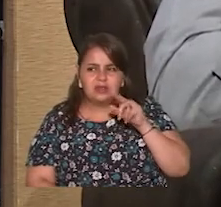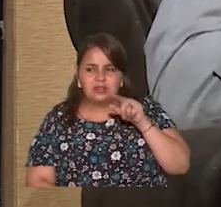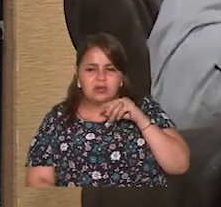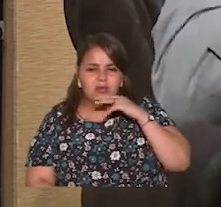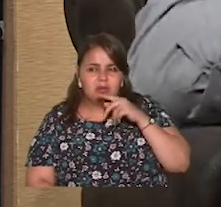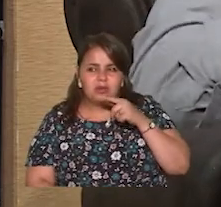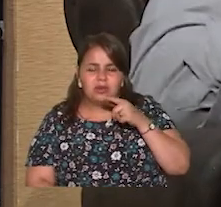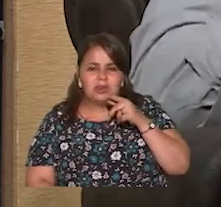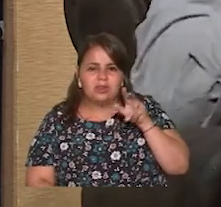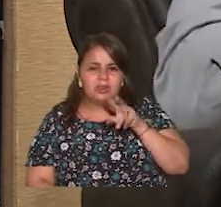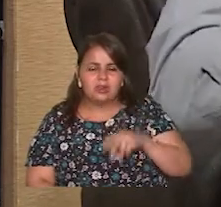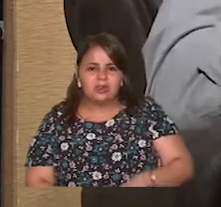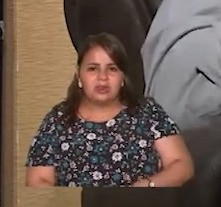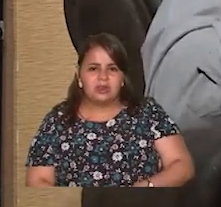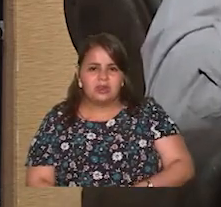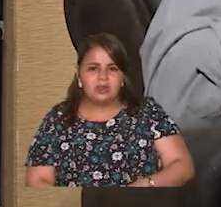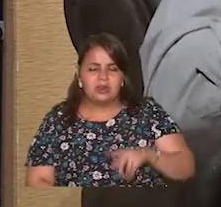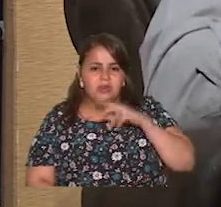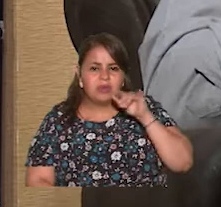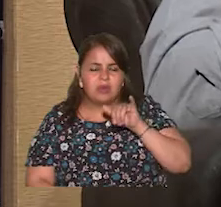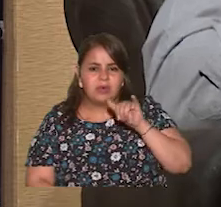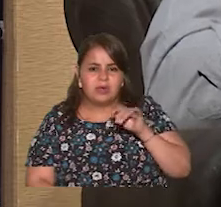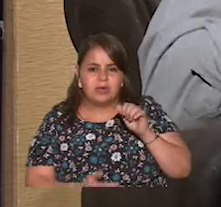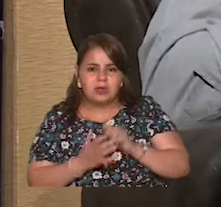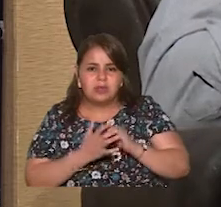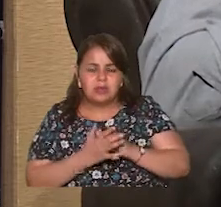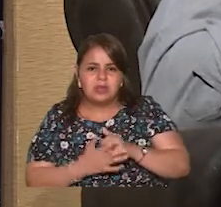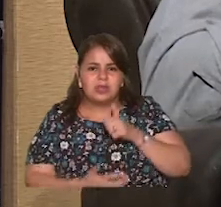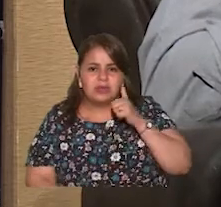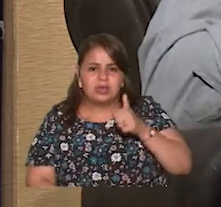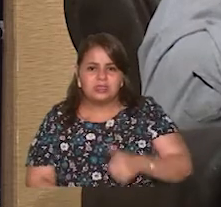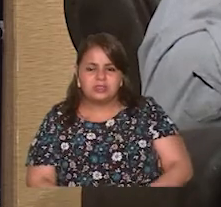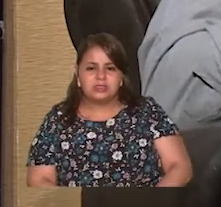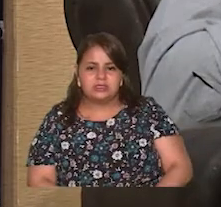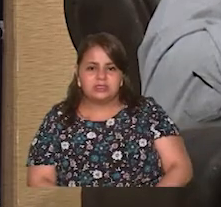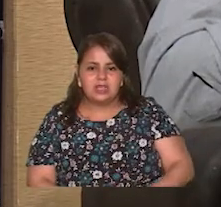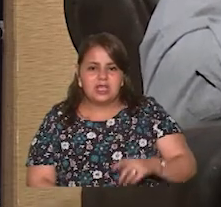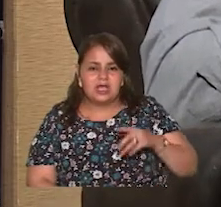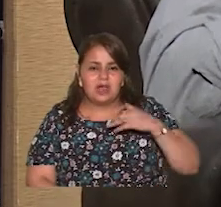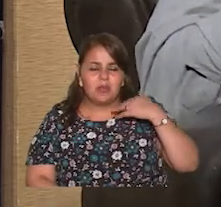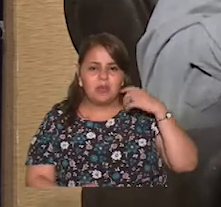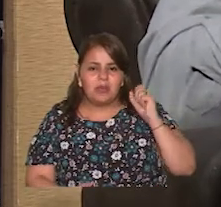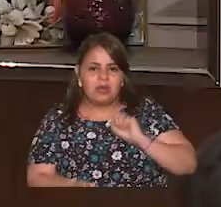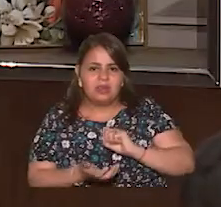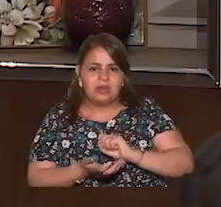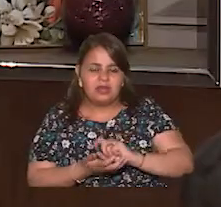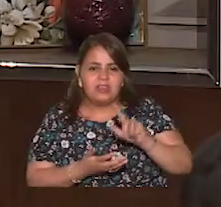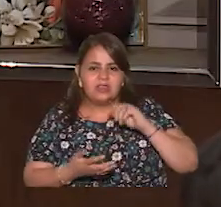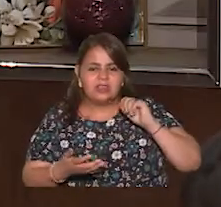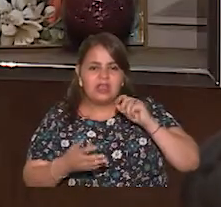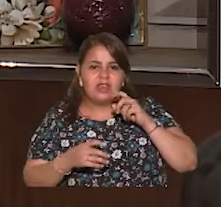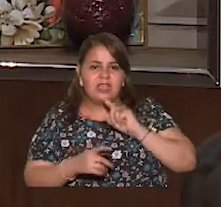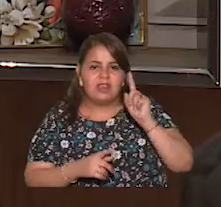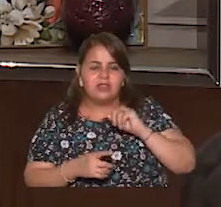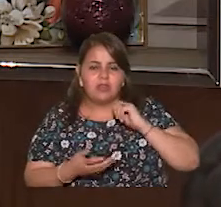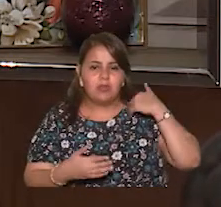فبعدين حاجه من الحاجات اللي بقولها لهم يا جماعه عايزين البيت يبقى صحي، ارفد المحامي اللي جواك. ارفد المحامي اللي جواك. كل واحد فينا عنده محامي معينه جوه كده